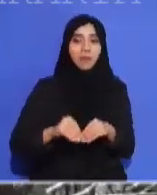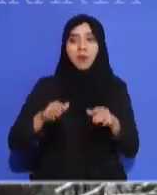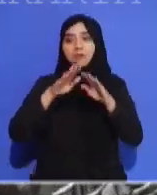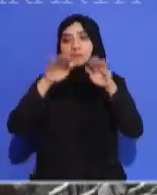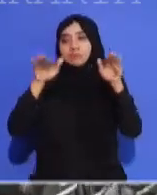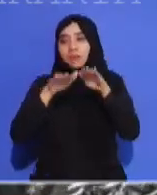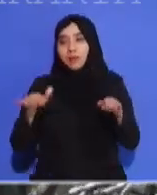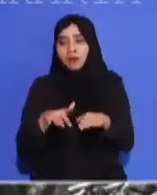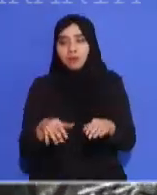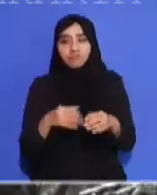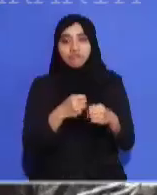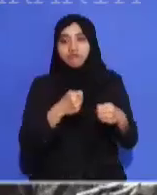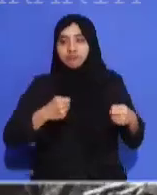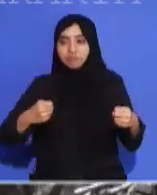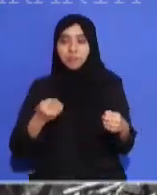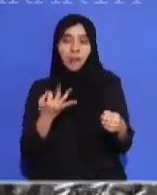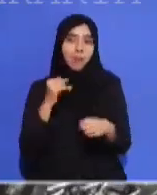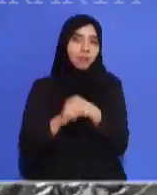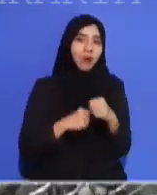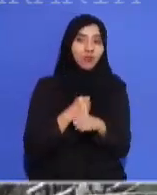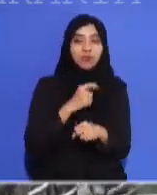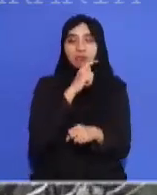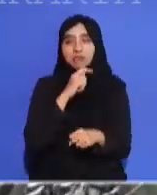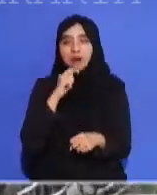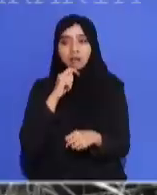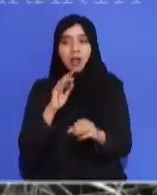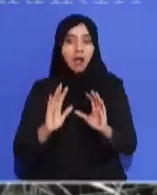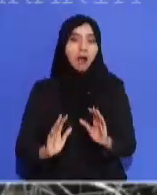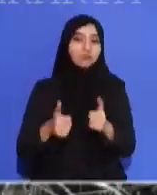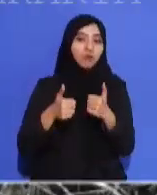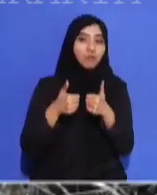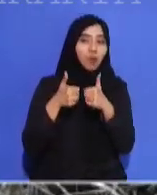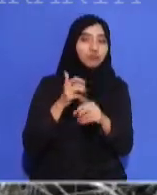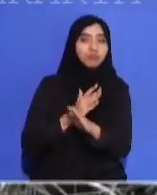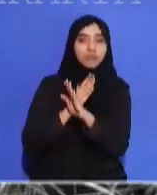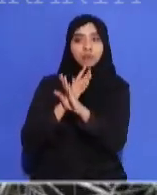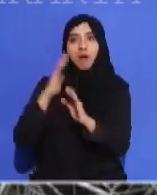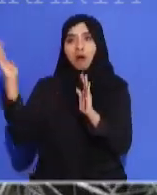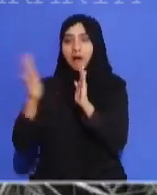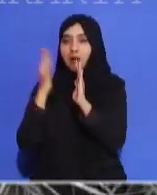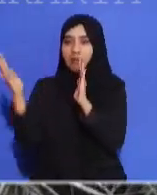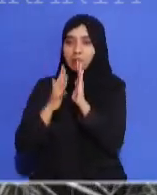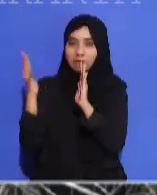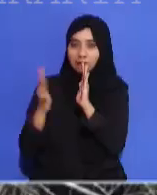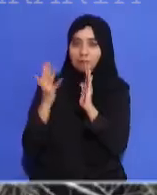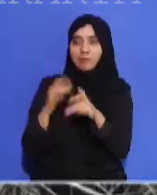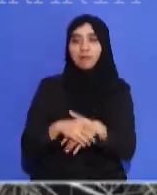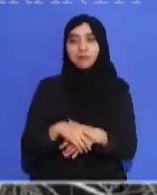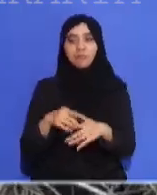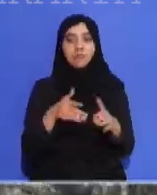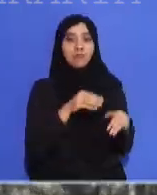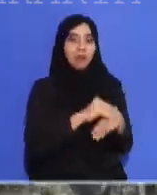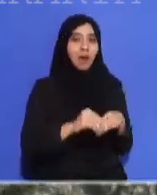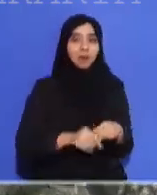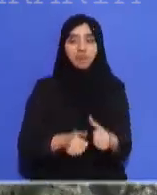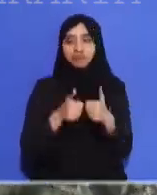kawiti dasanan taun kapengker menika kanyata ugi mbeta asil ingkang sae. Kayekti lahan gesik pesisir kidul dumugi wedal sak menika